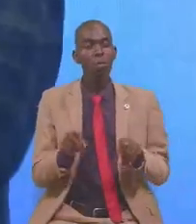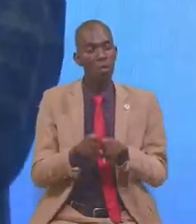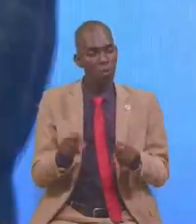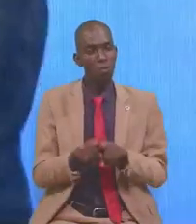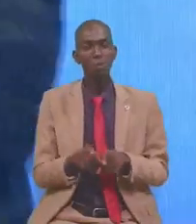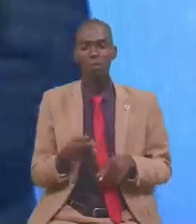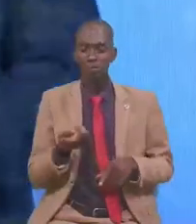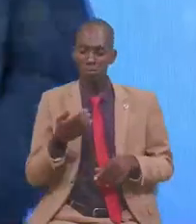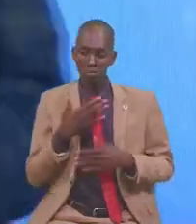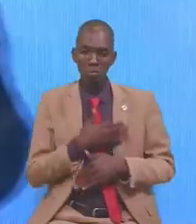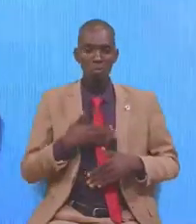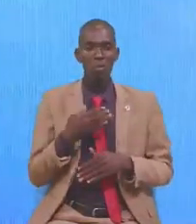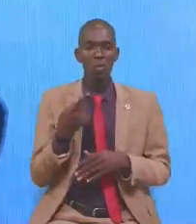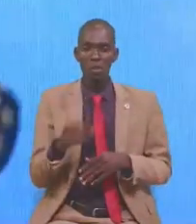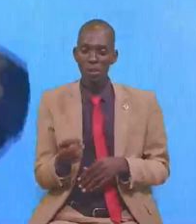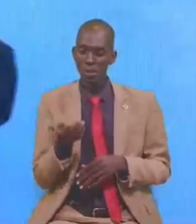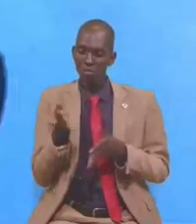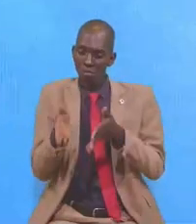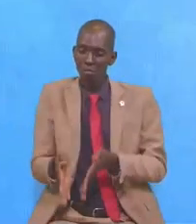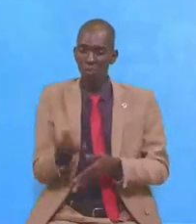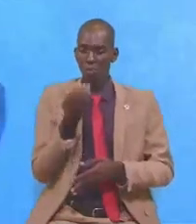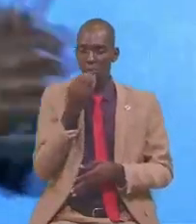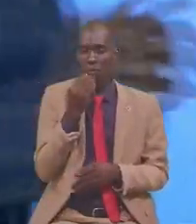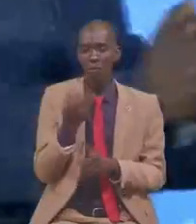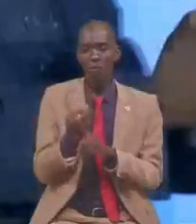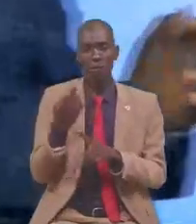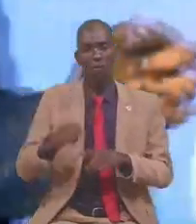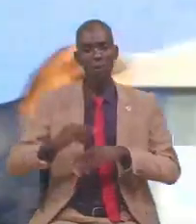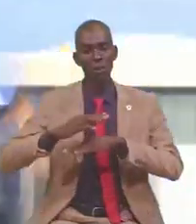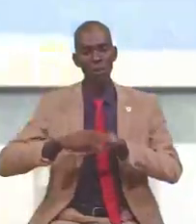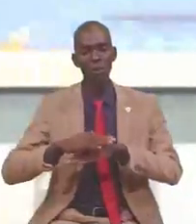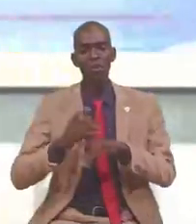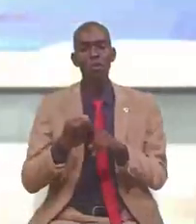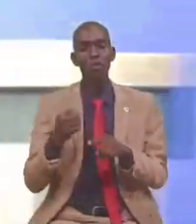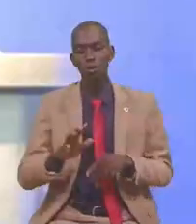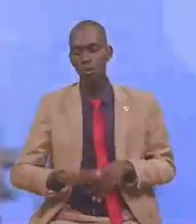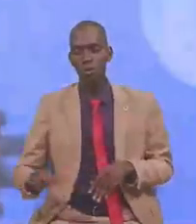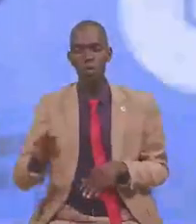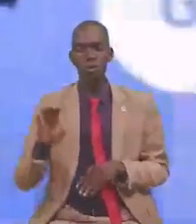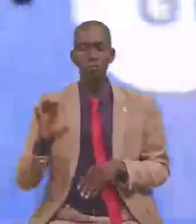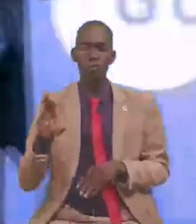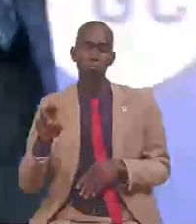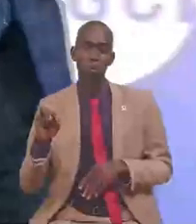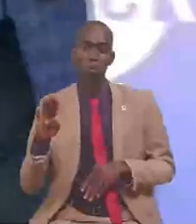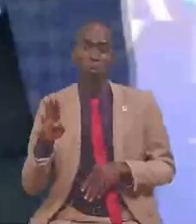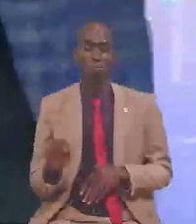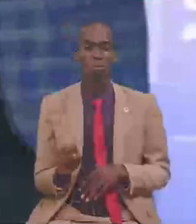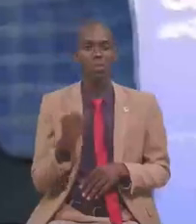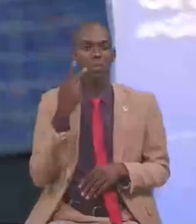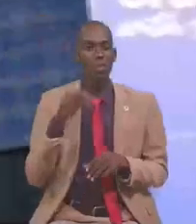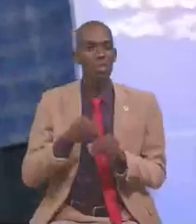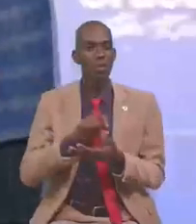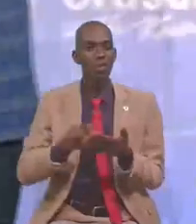aussi mangent les miettes qui tombent de la table. Le verset